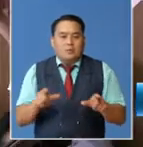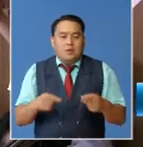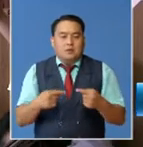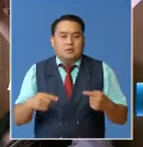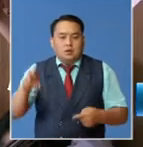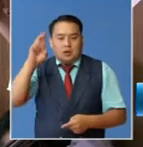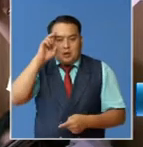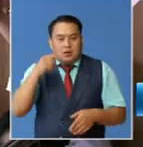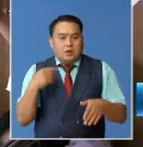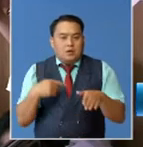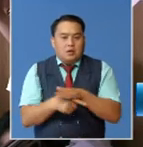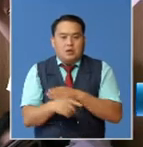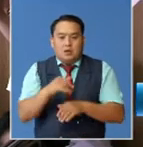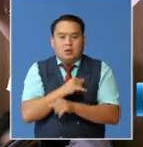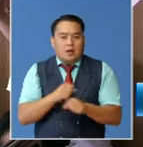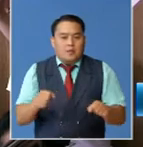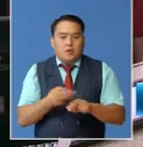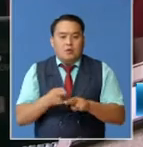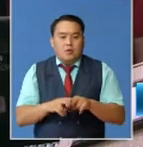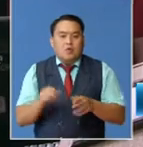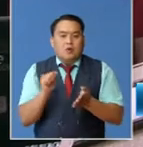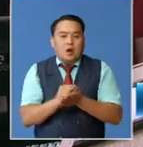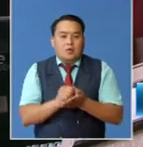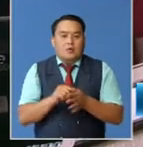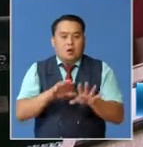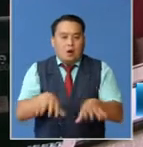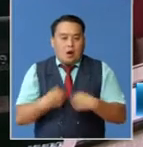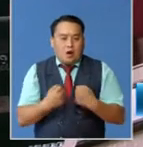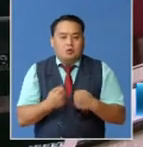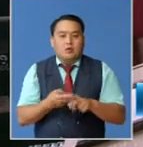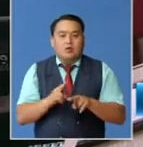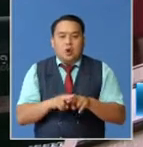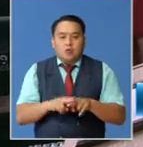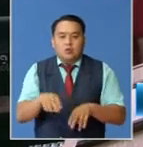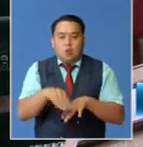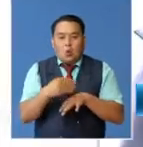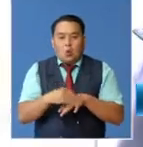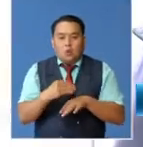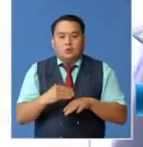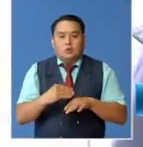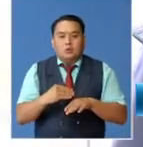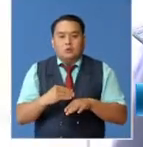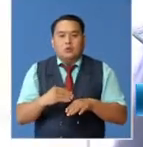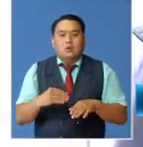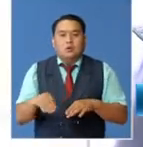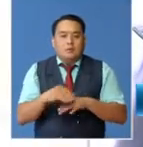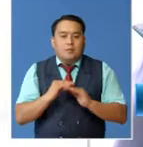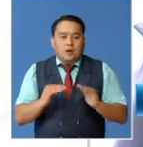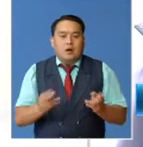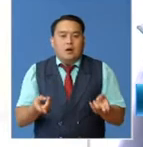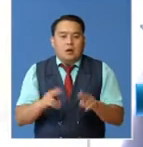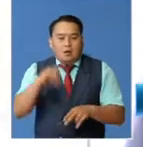елге ешқашан кете алмайды екен. Сонымен бірге төл құжатын алып қойған қос қолыны мен өмірлік жары үшін басын тәуекелге тіккен келіншек